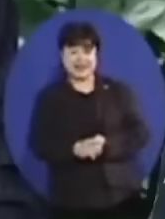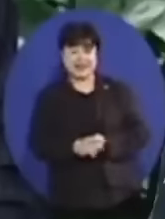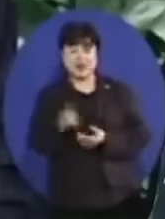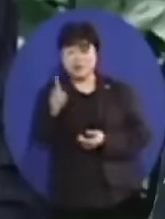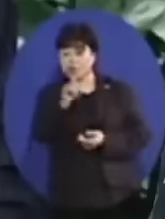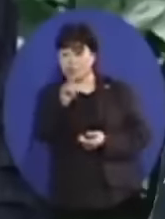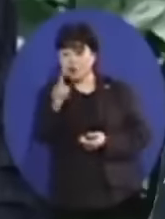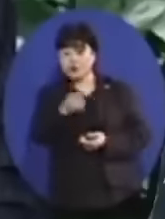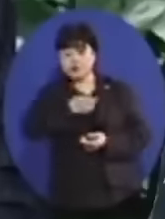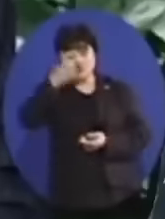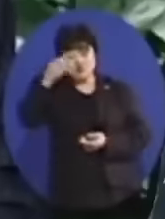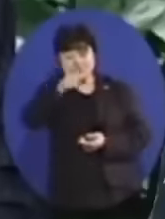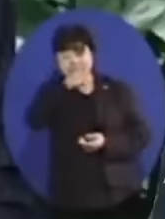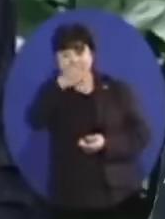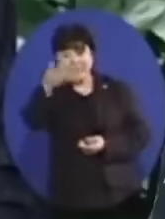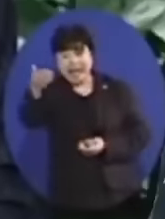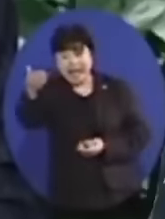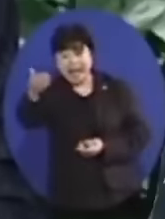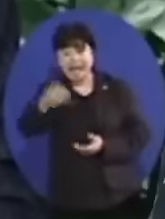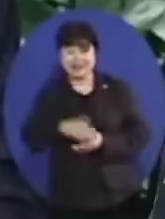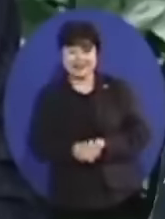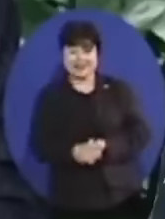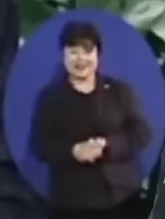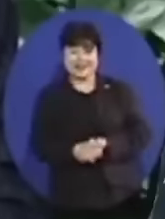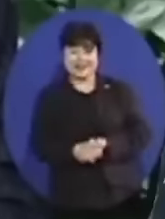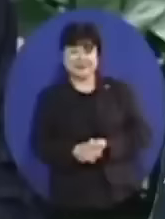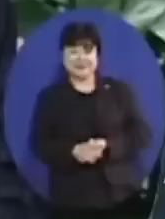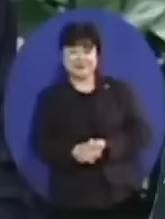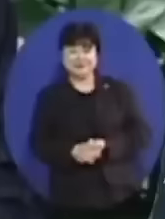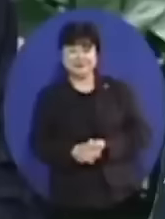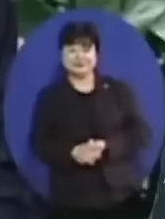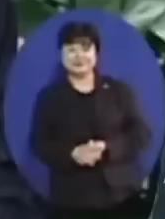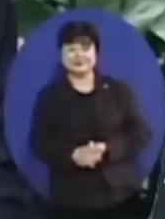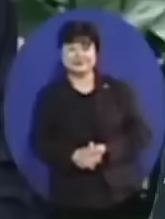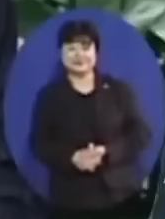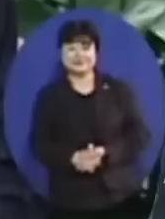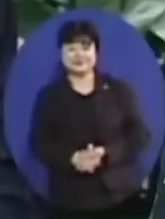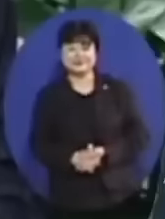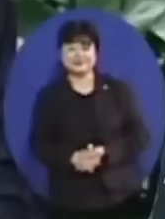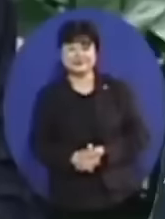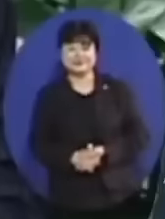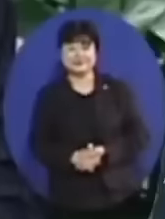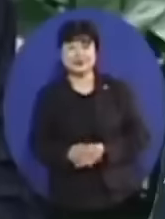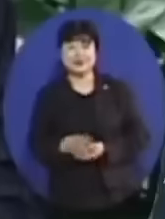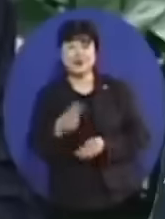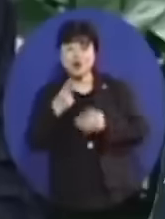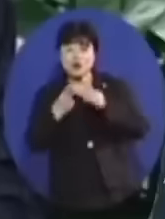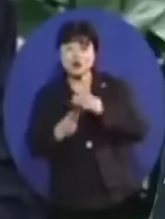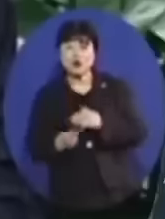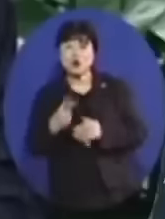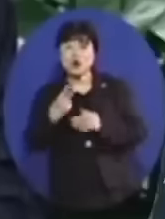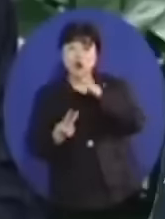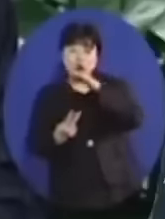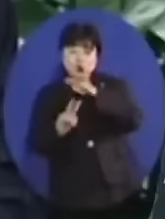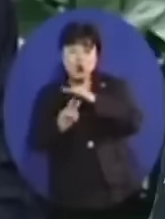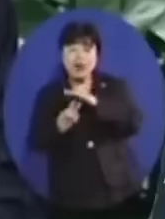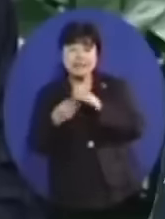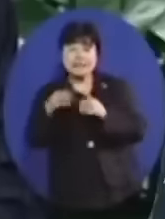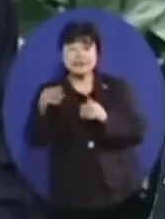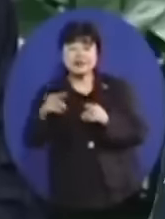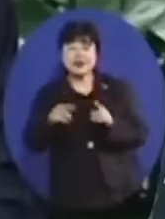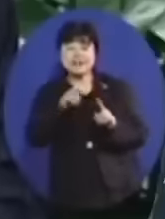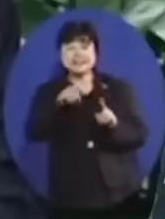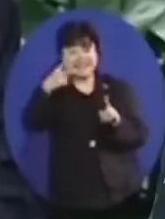무엇을 꿈꿉니까? 그래서 내가 두 말 하지 않고 요한 3서 1장 2절에 내 영혼이 잘 됨